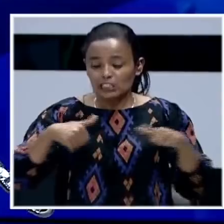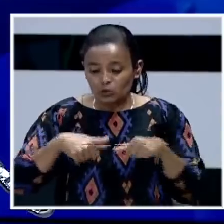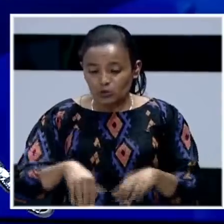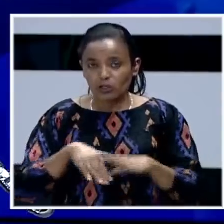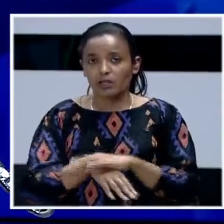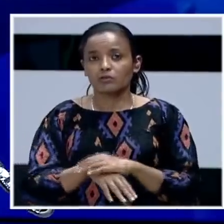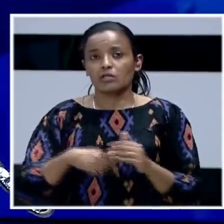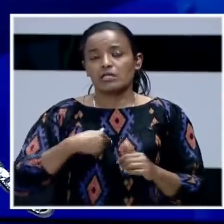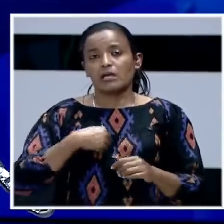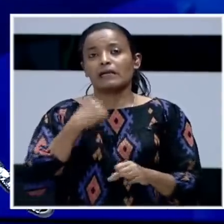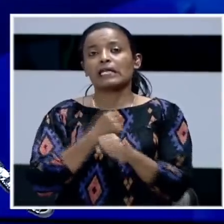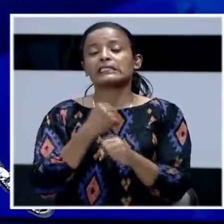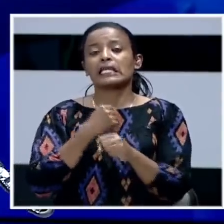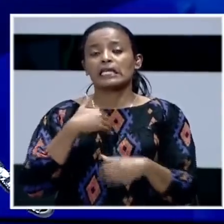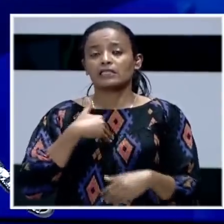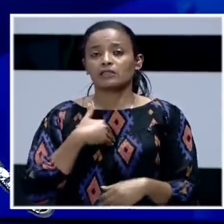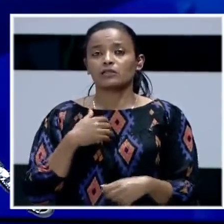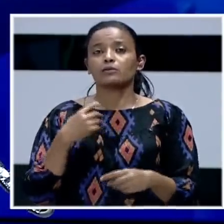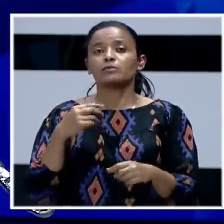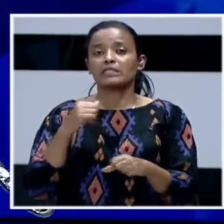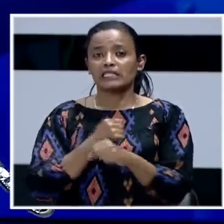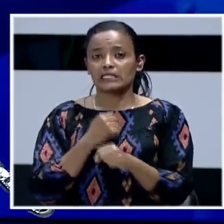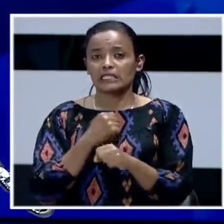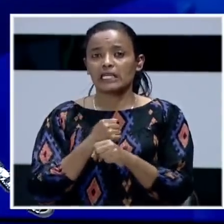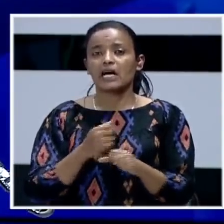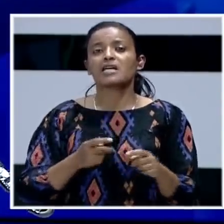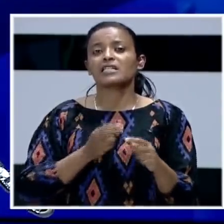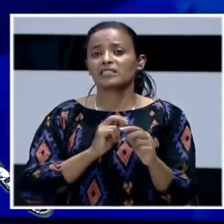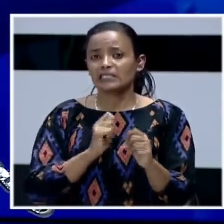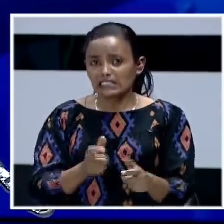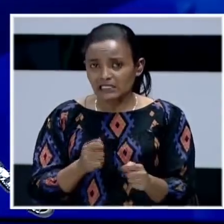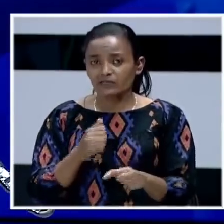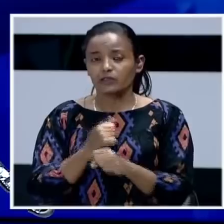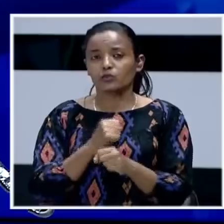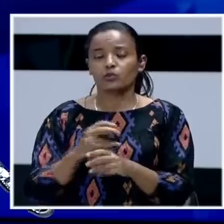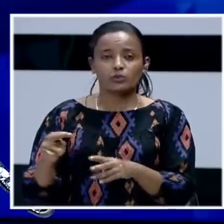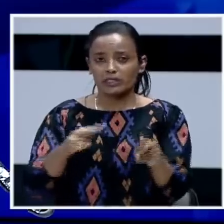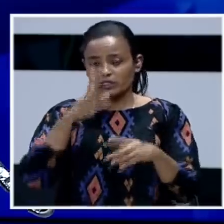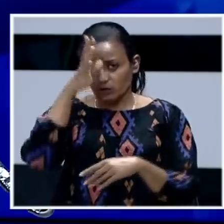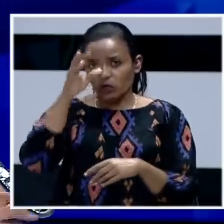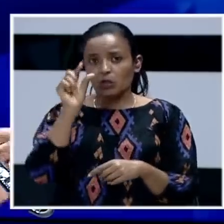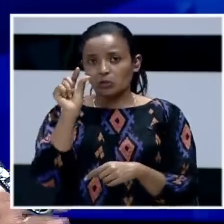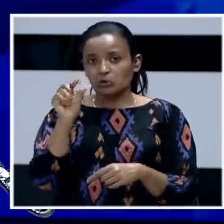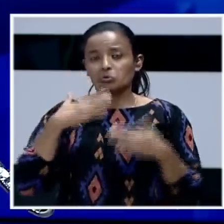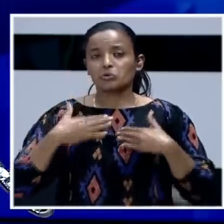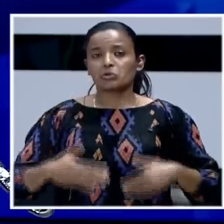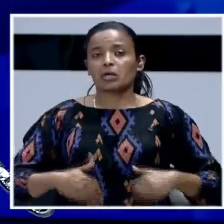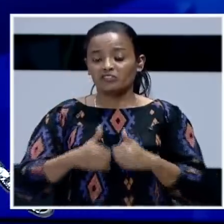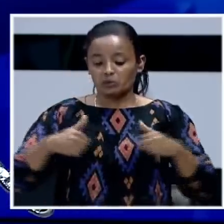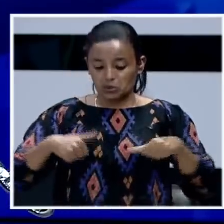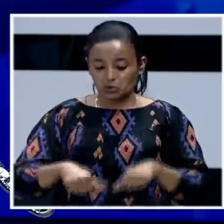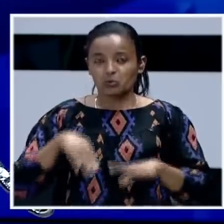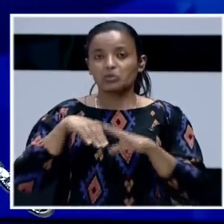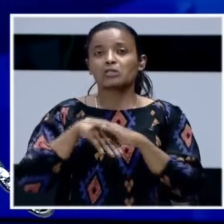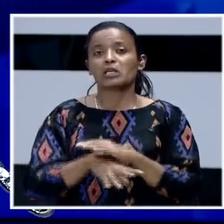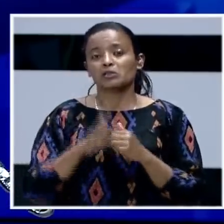مزول نايو عالنا بروتوكول سلازلنا بوت بروتوكول التفكا سرحو لما قد تفتيرو توسون أكلات حزفت موشوي أطول